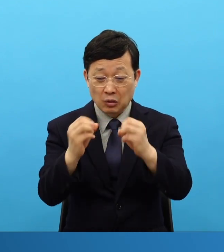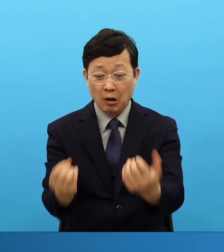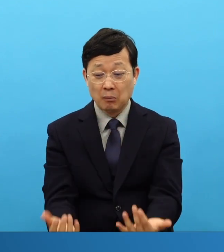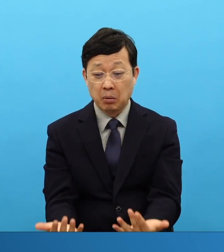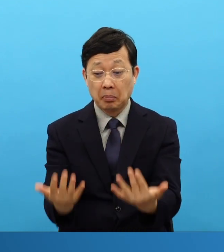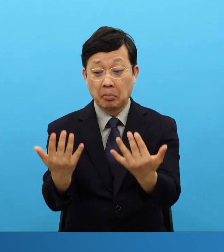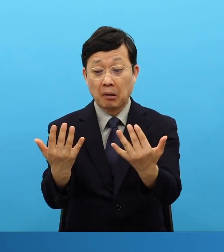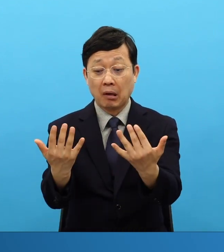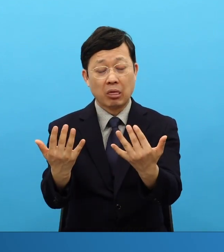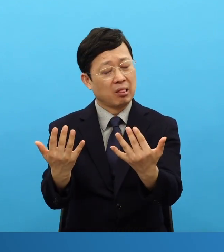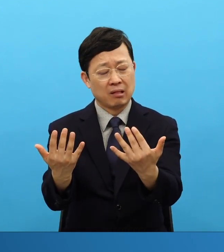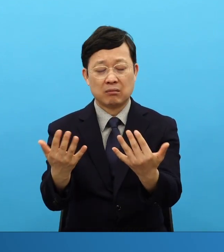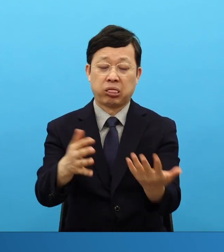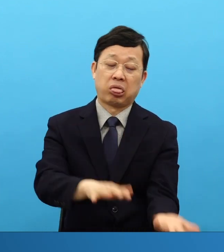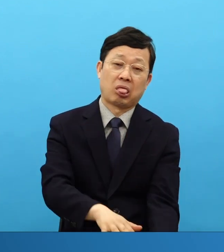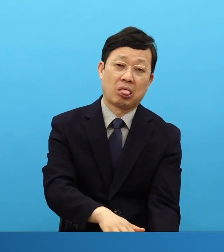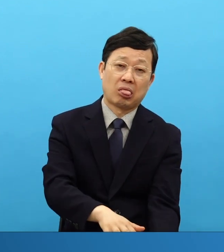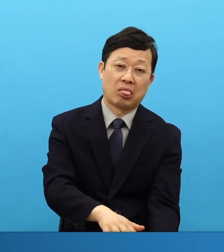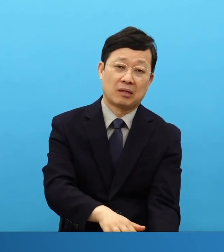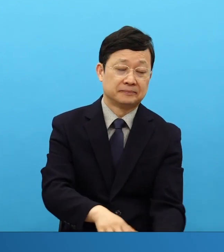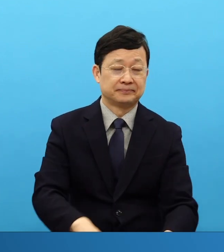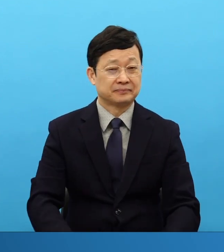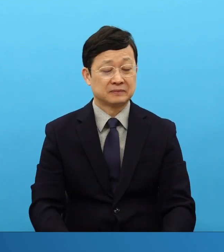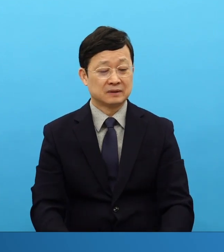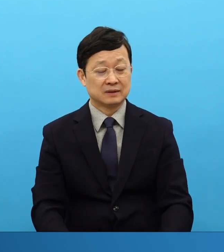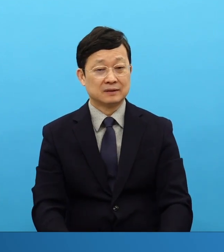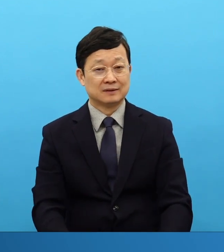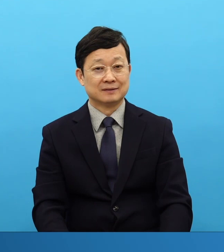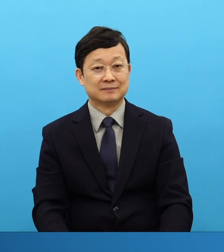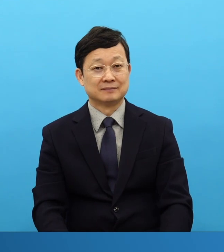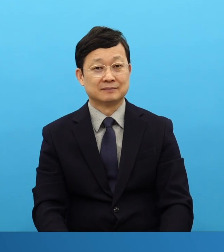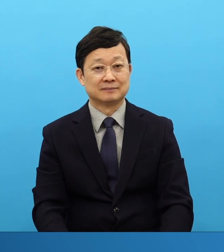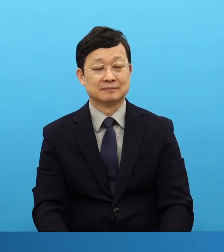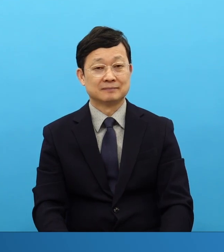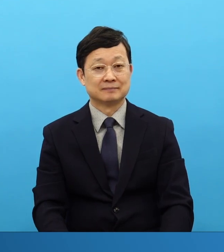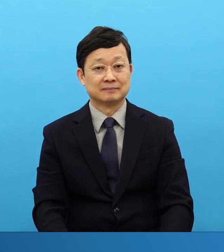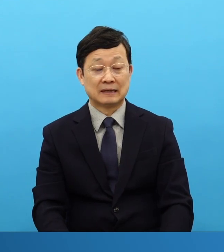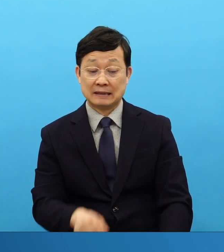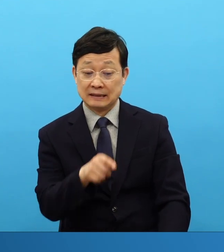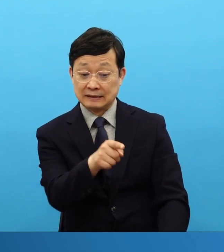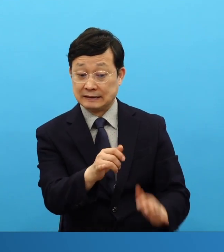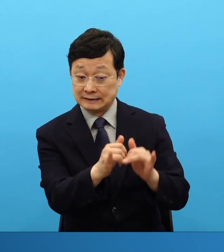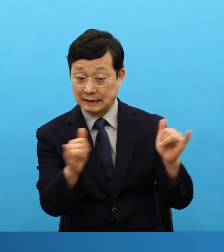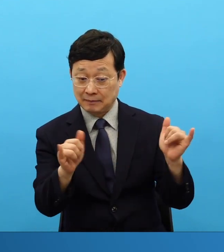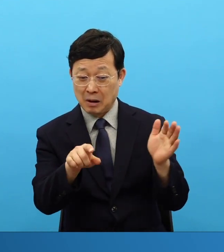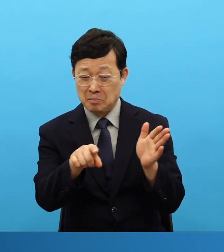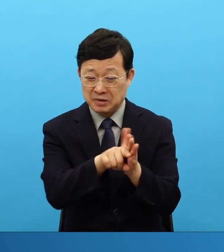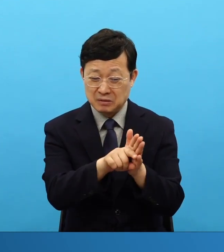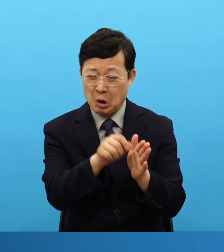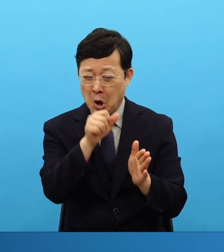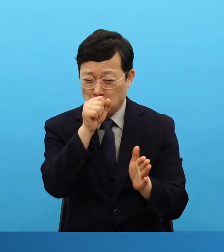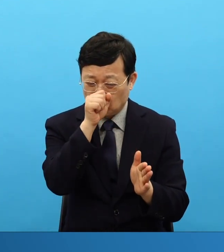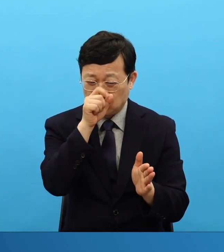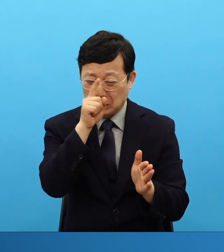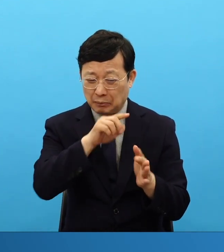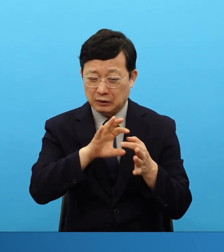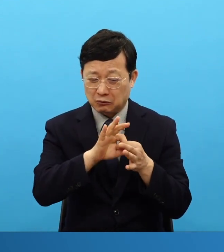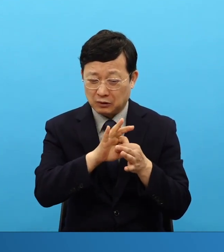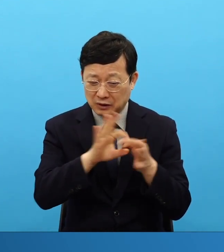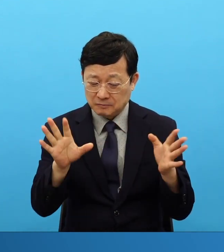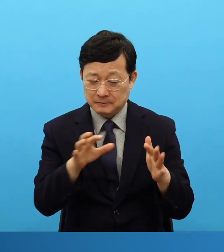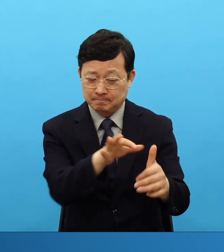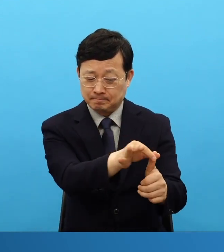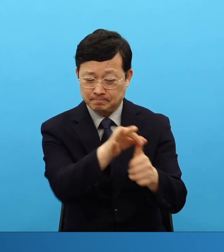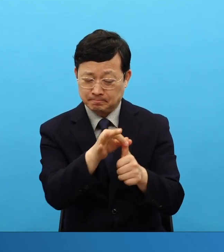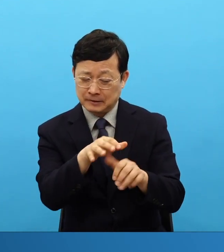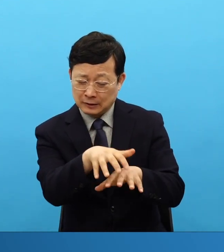it that way, 현장 사람을 신앙 수준 관계없이 시스템 만들어야 돼요. And so, regardless of their level of faith, you have to raise